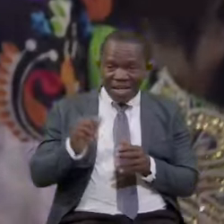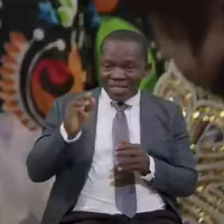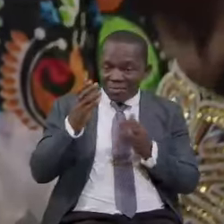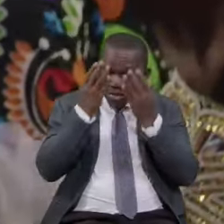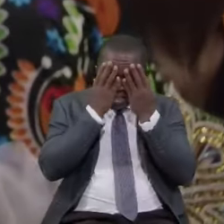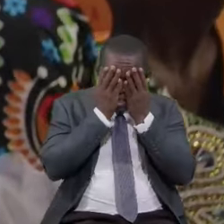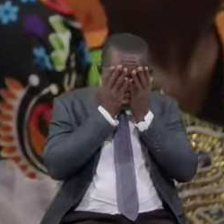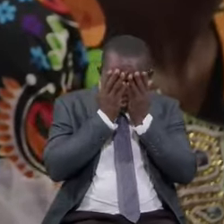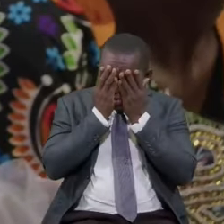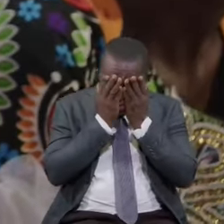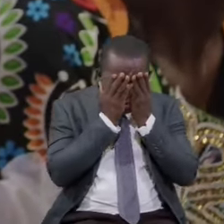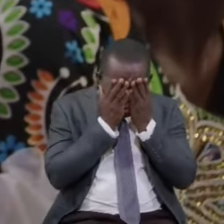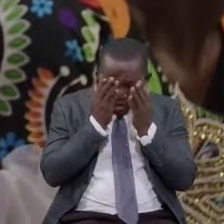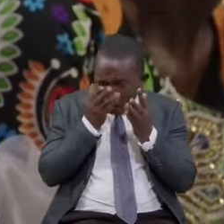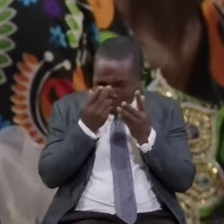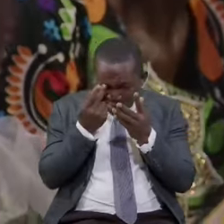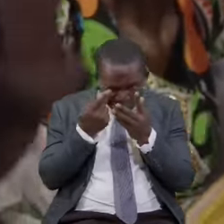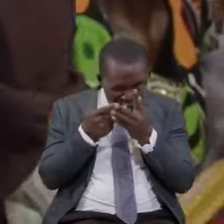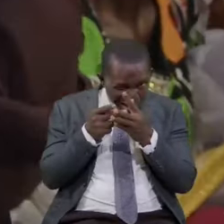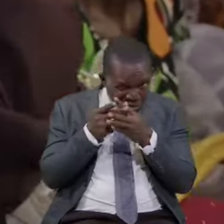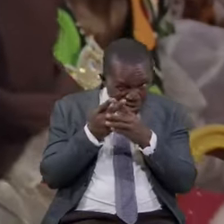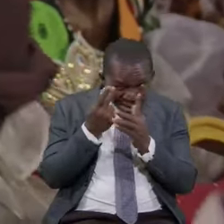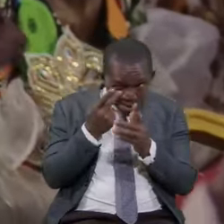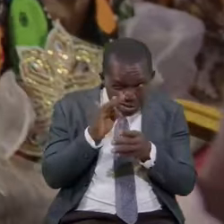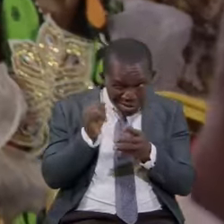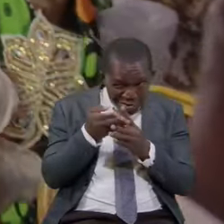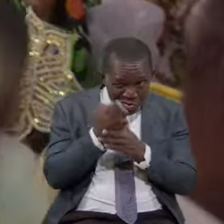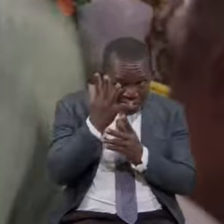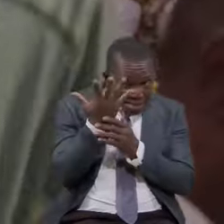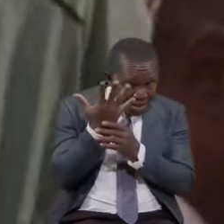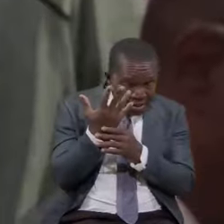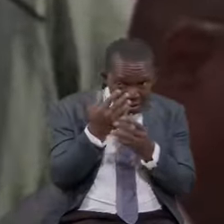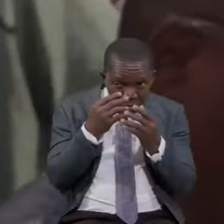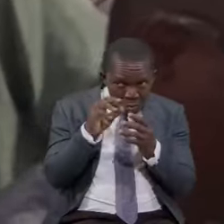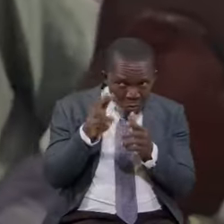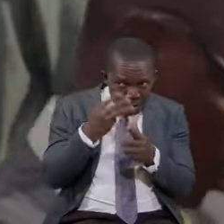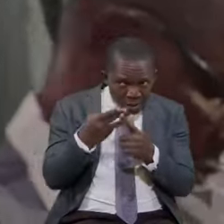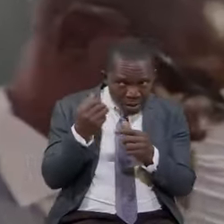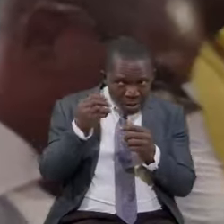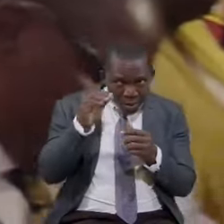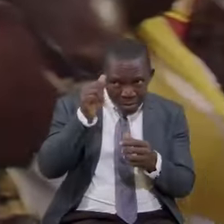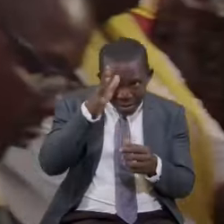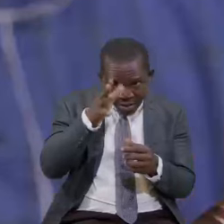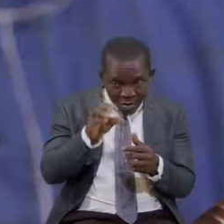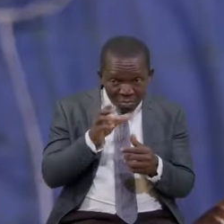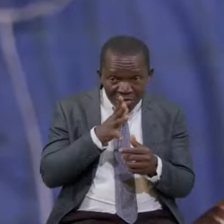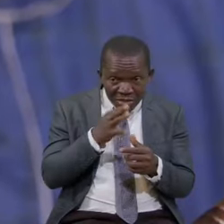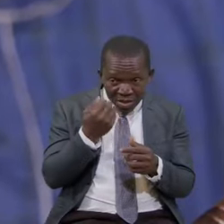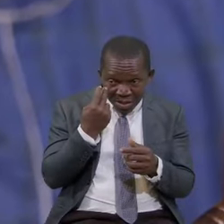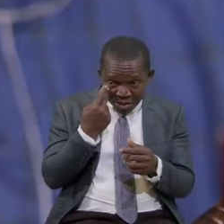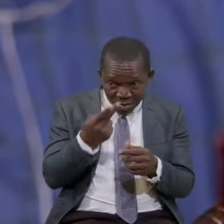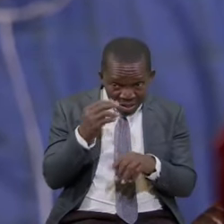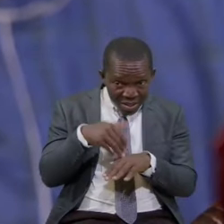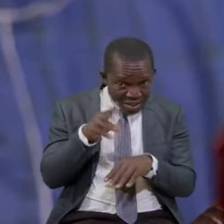regarde par les doigts des doigts pour voir si maman observe ou pas ça ce n'est